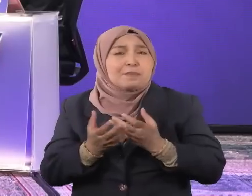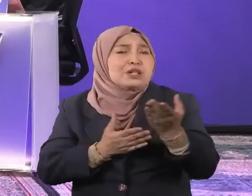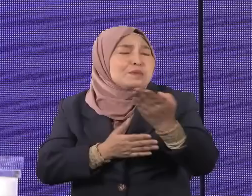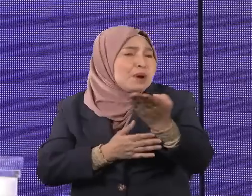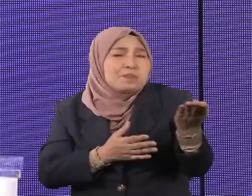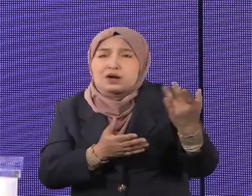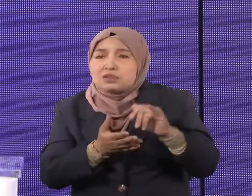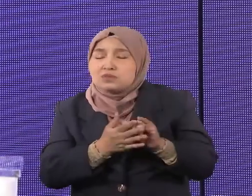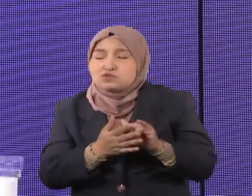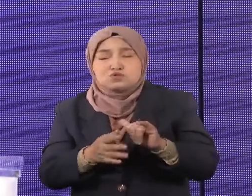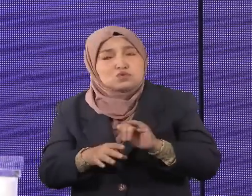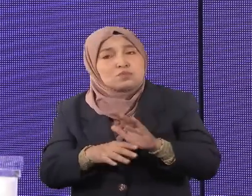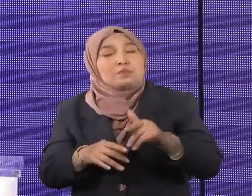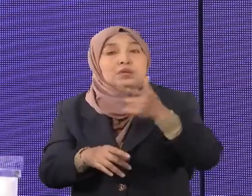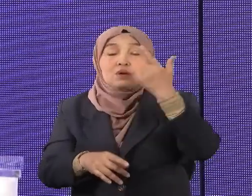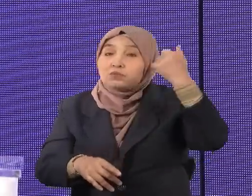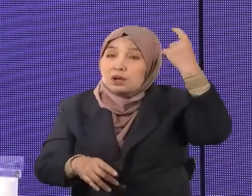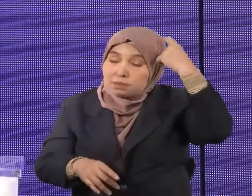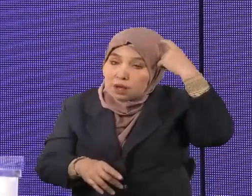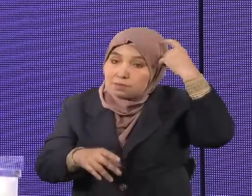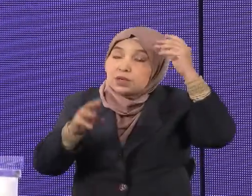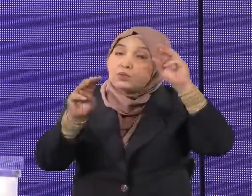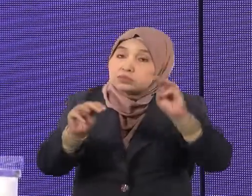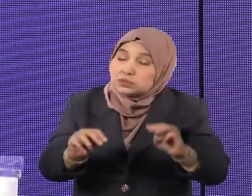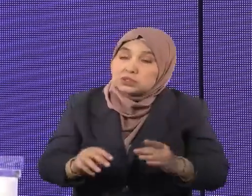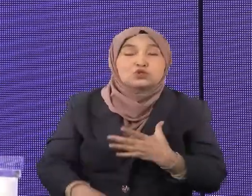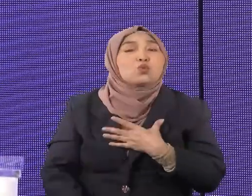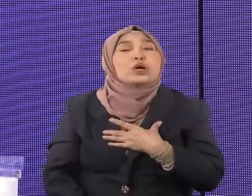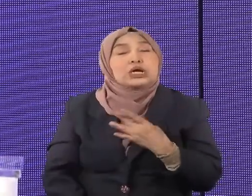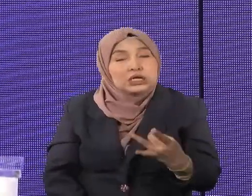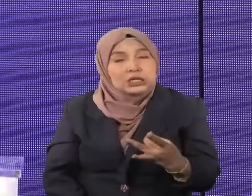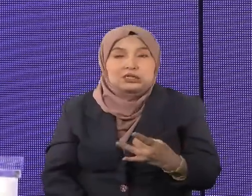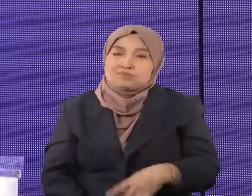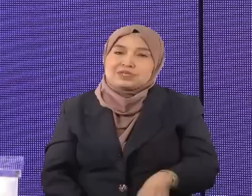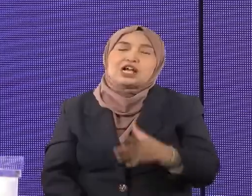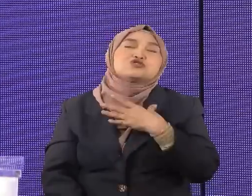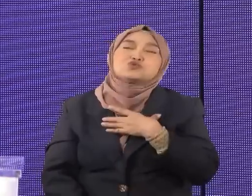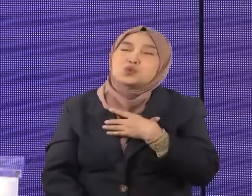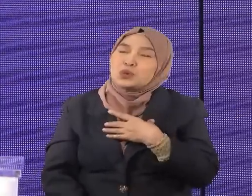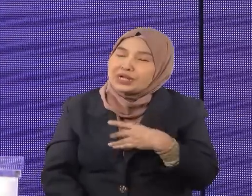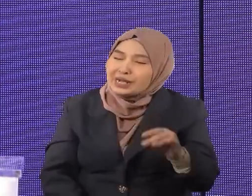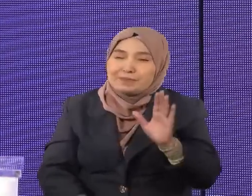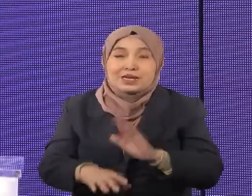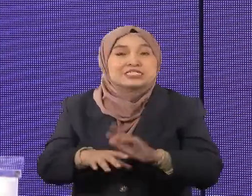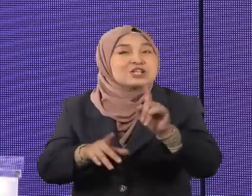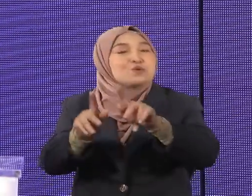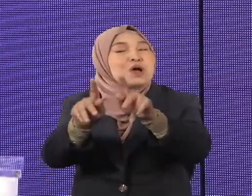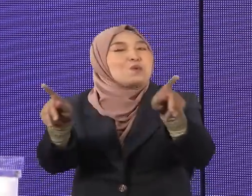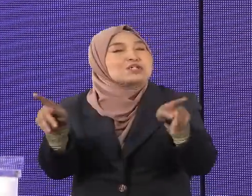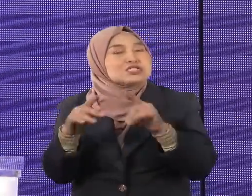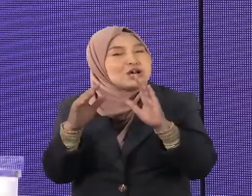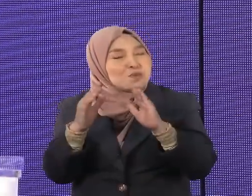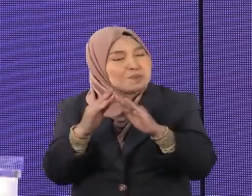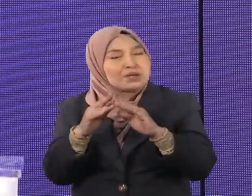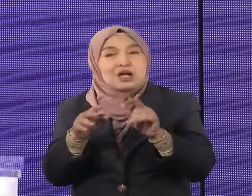barang-barang itu semua. Kerana apa? Kerana psikologi manusia ialah suka. Ya, sukakan kepada satu kawasan rumah yang begitu.